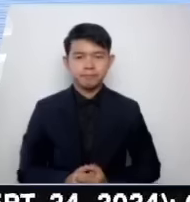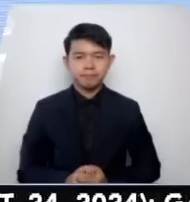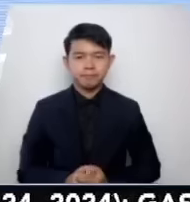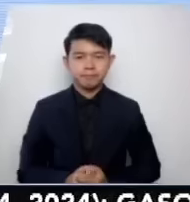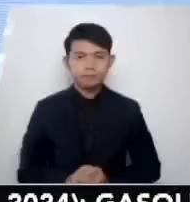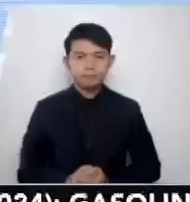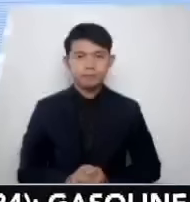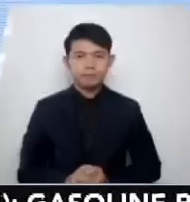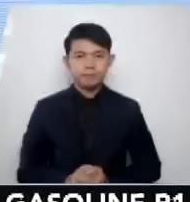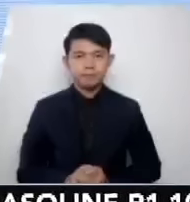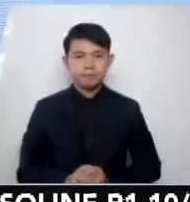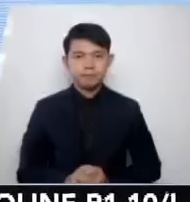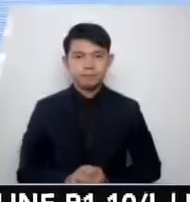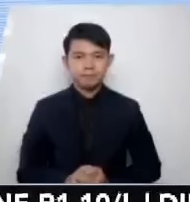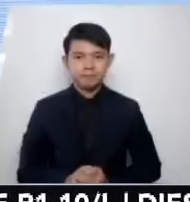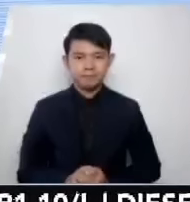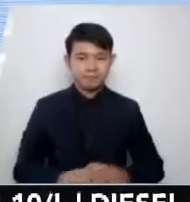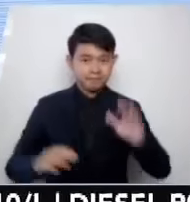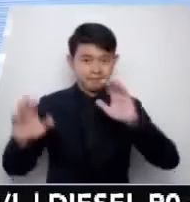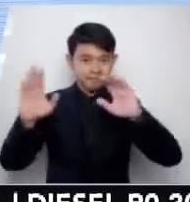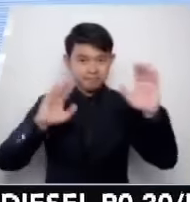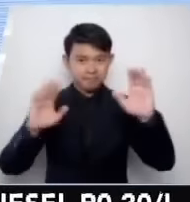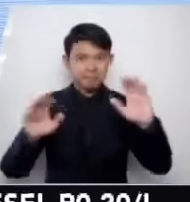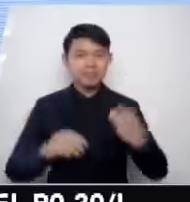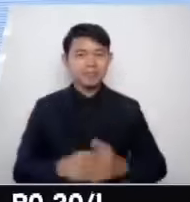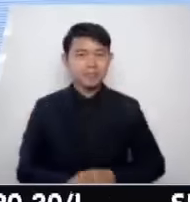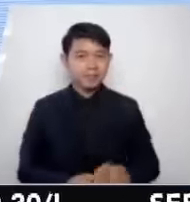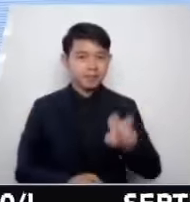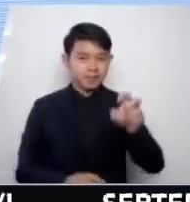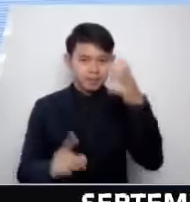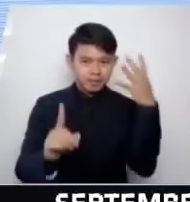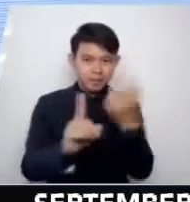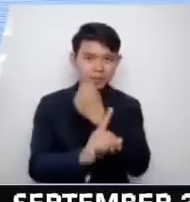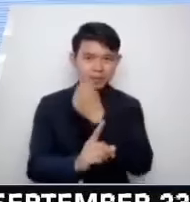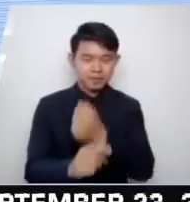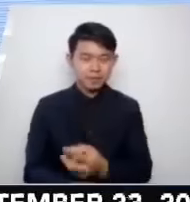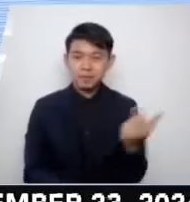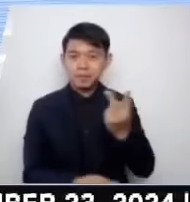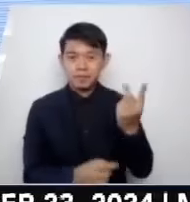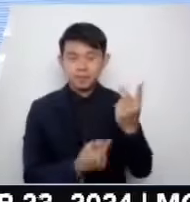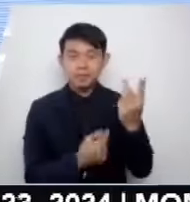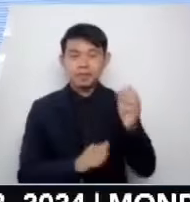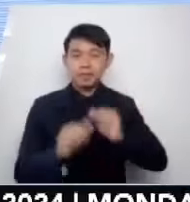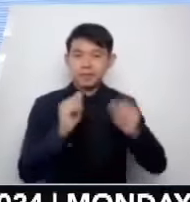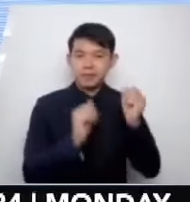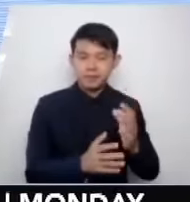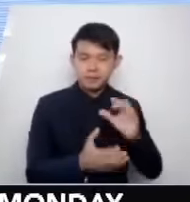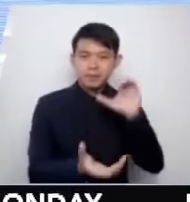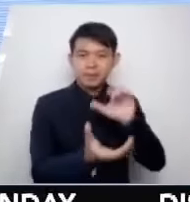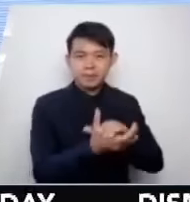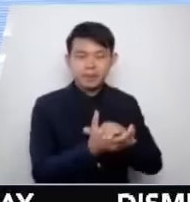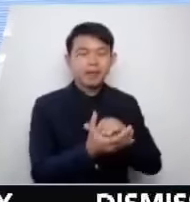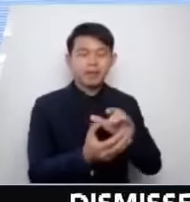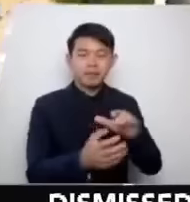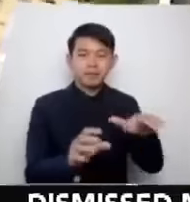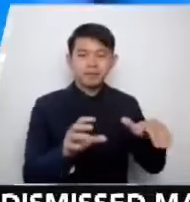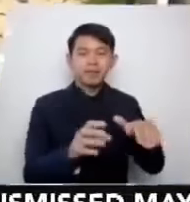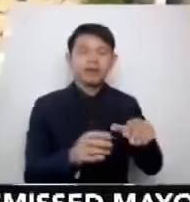Aloha! Hashtag travel goals ang hatid ng kapuso couple na sina Gabby Garcia at Khalil Ramos sa